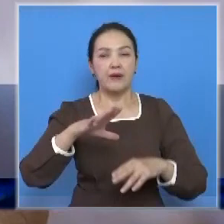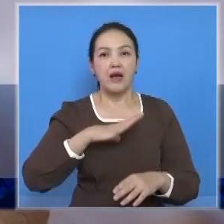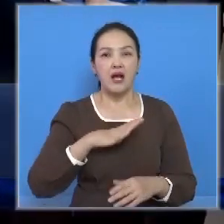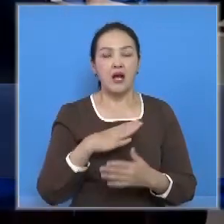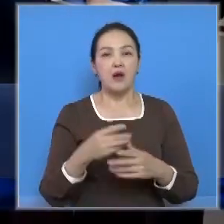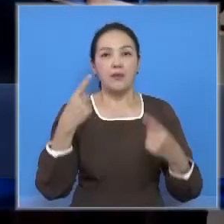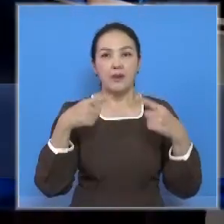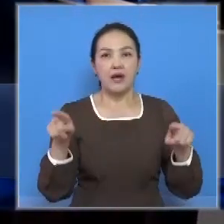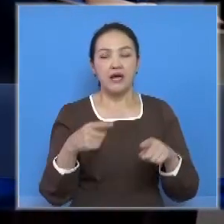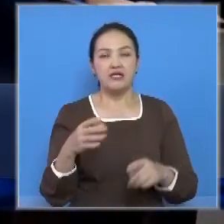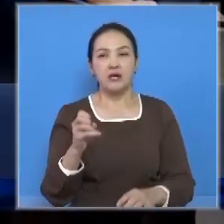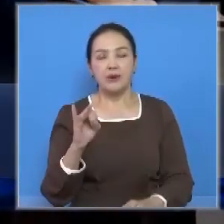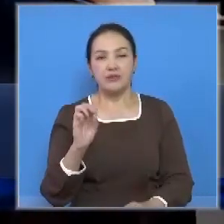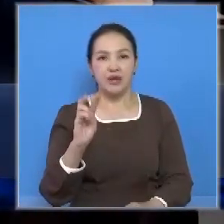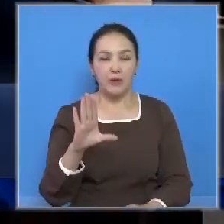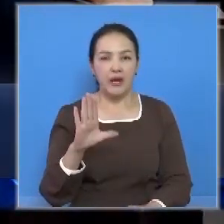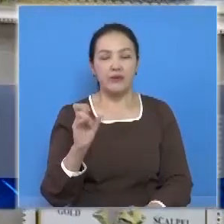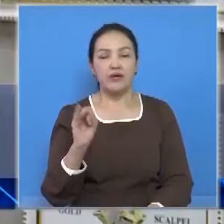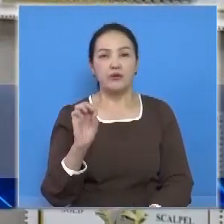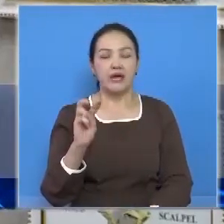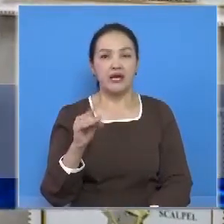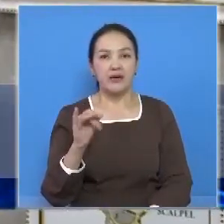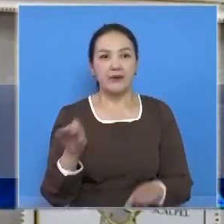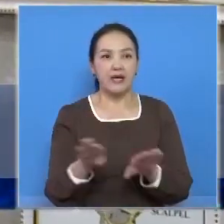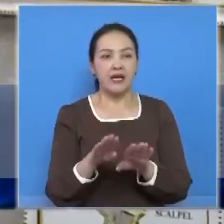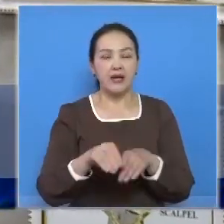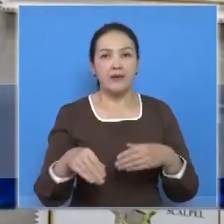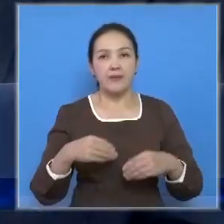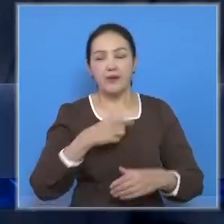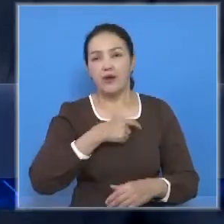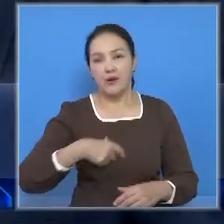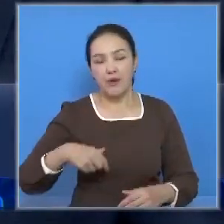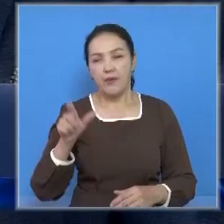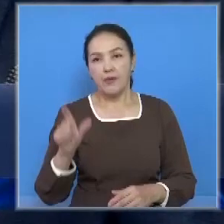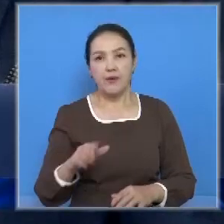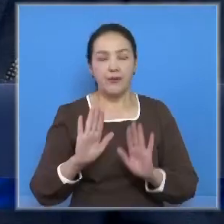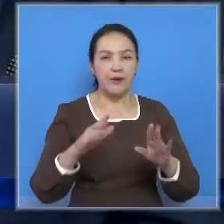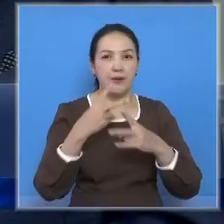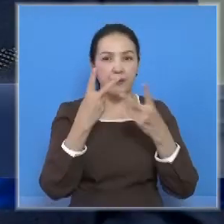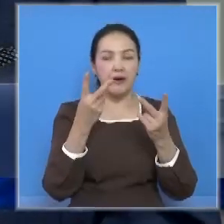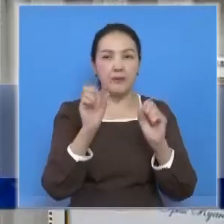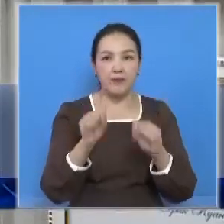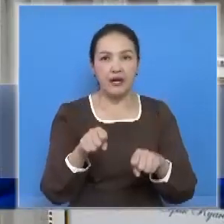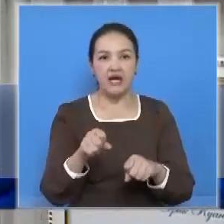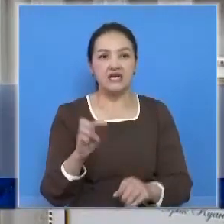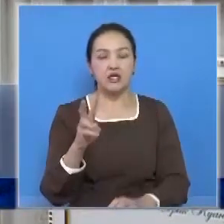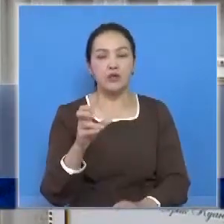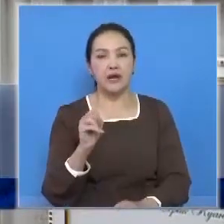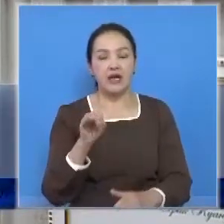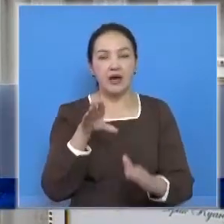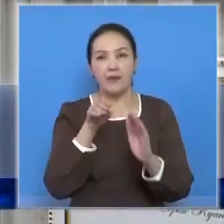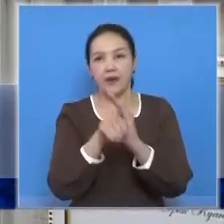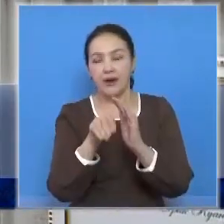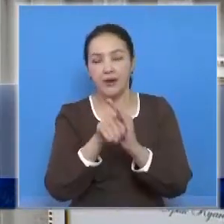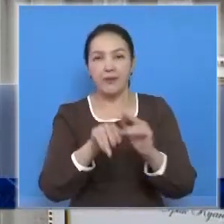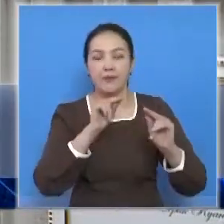орны музейінен Намаз Ізімбергенов, Раиса Күзденбаева секілді тұлғалардың да көрмесін көруге болады. Енді міне олардың қатары Серік Ақшолақов